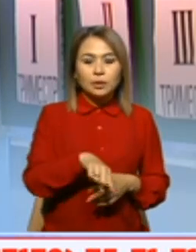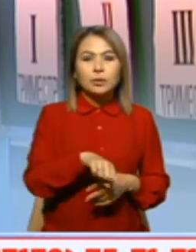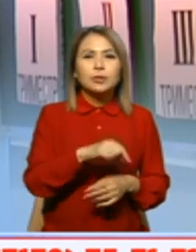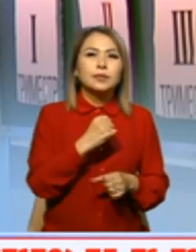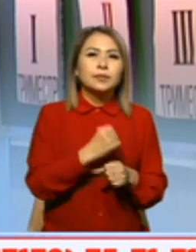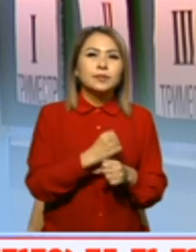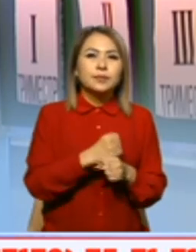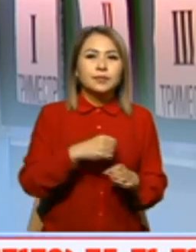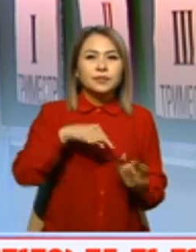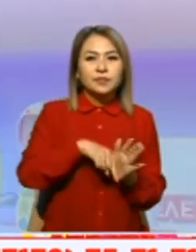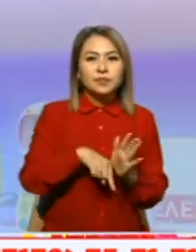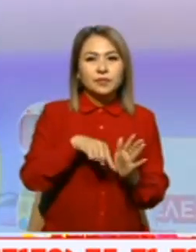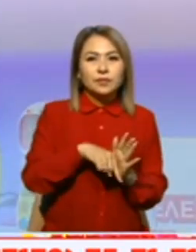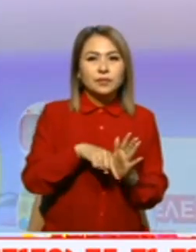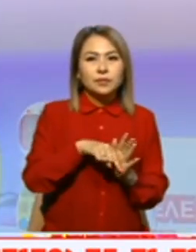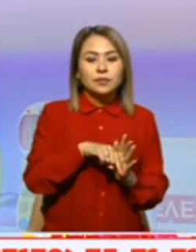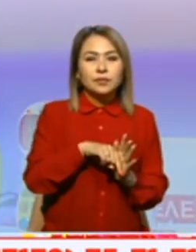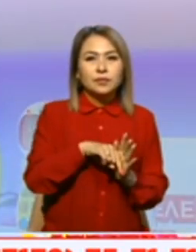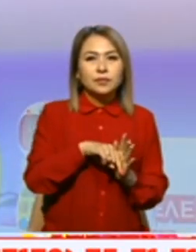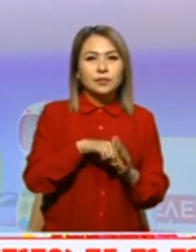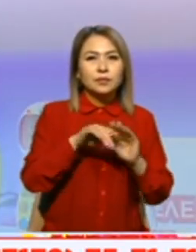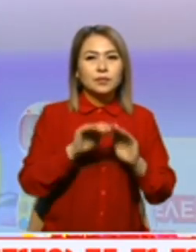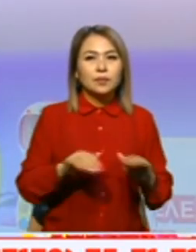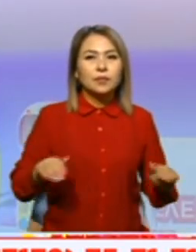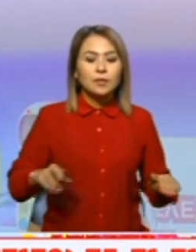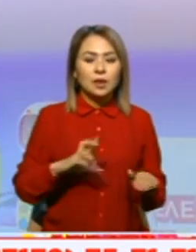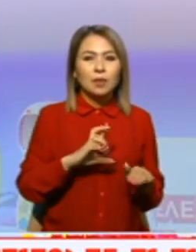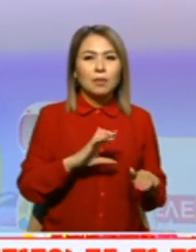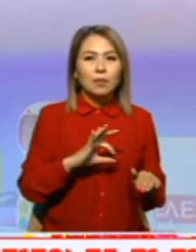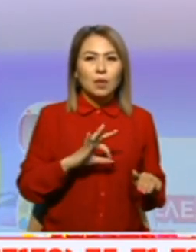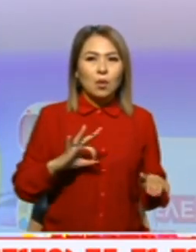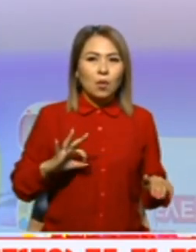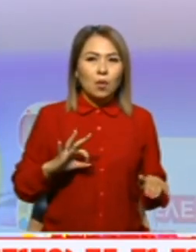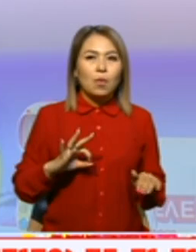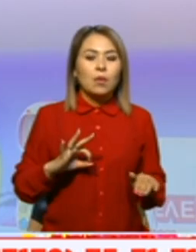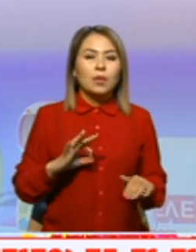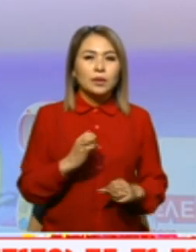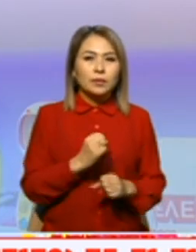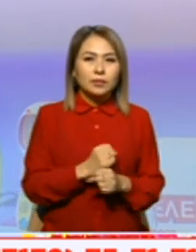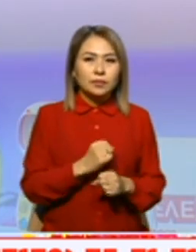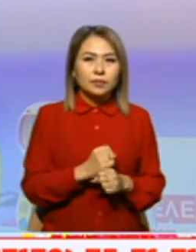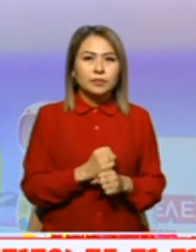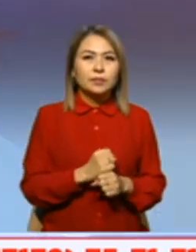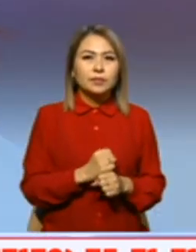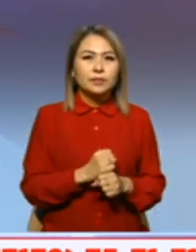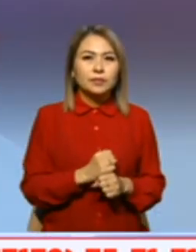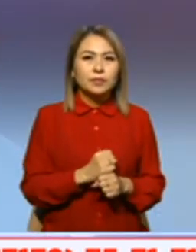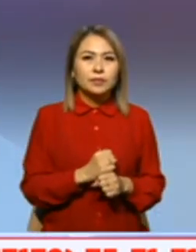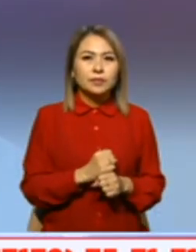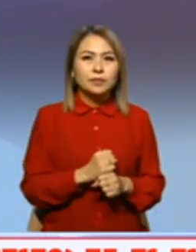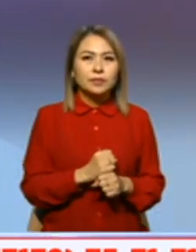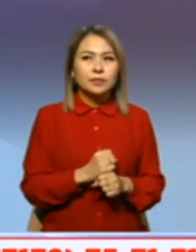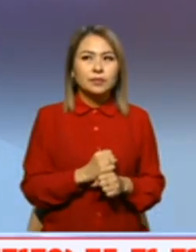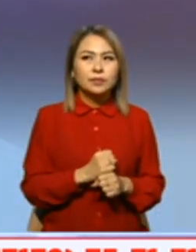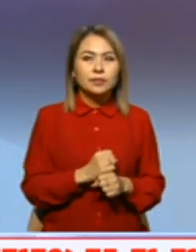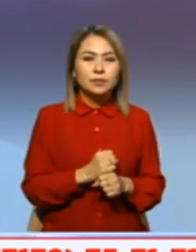баланың ананың іші қуысы арқылы баланың биоматериалын алып, оған генетикалық сараптама